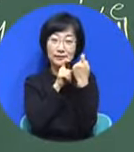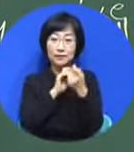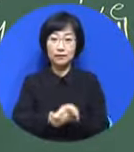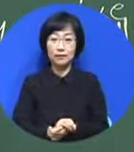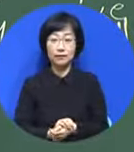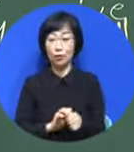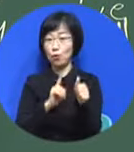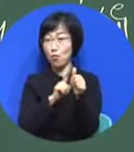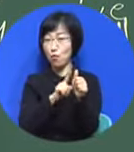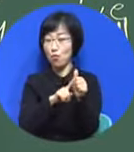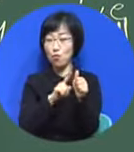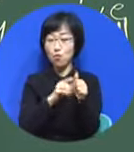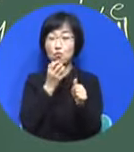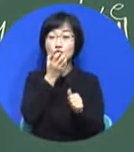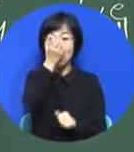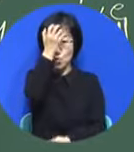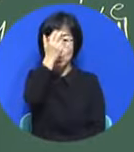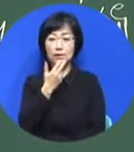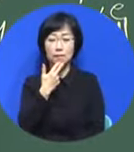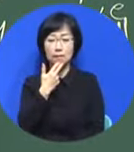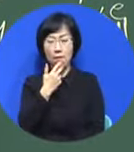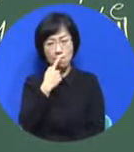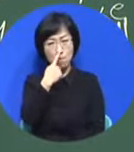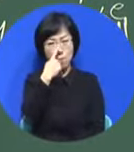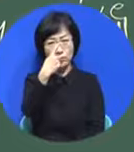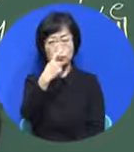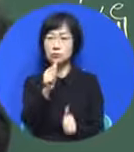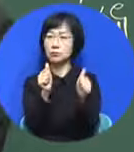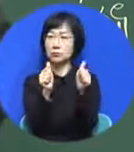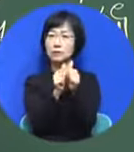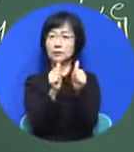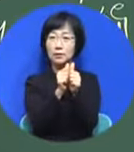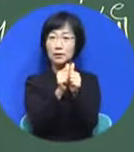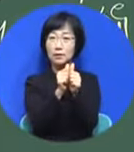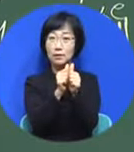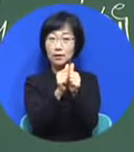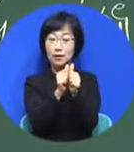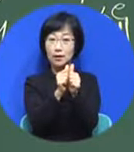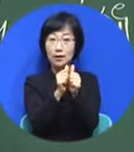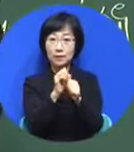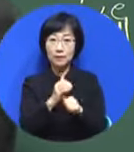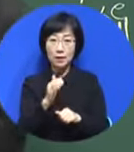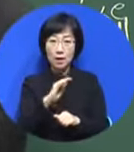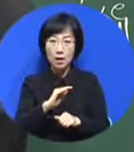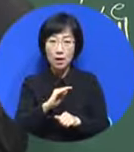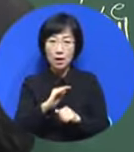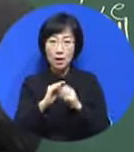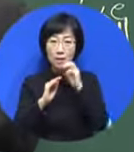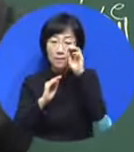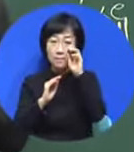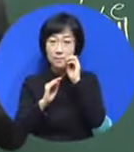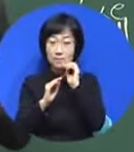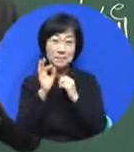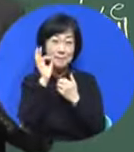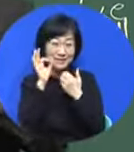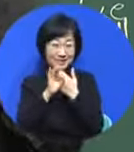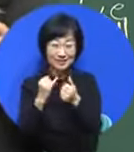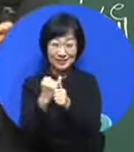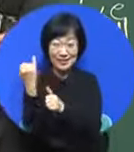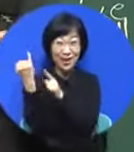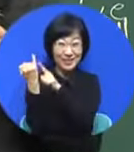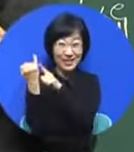남자고 멋있는 남자 요셉 그렇죠? So you know Joseph. He is a very classy man, a very good-looking person. 뭐야 당장 같이